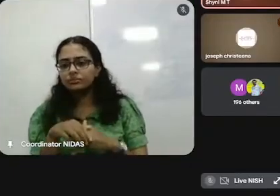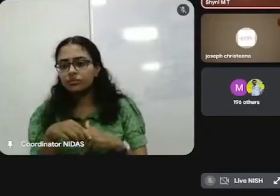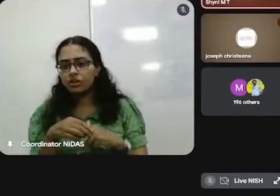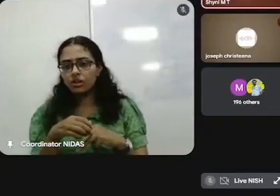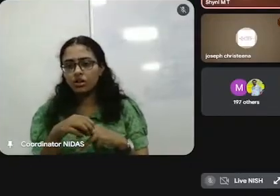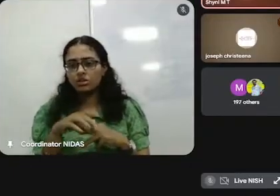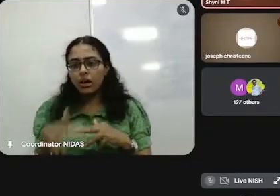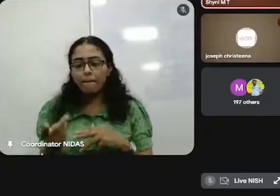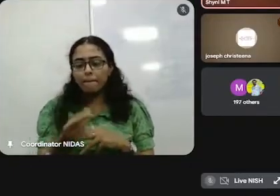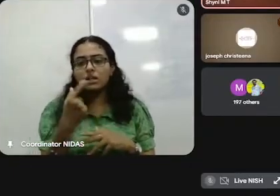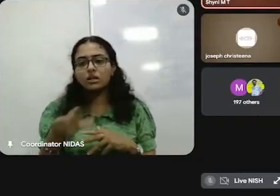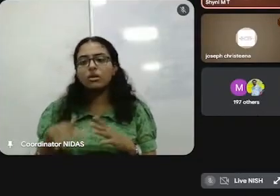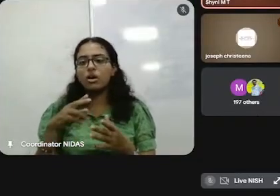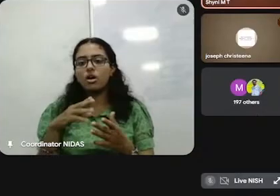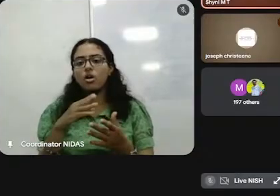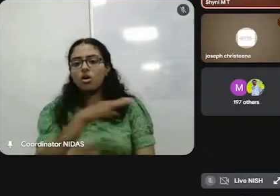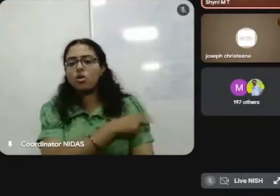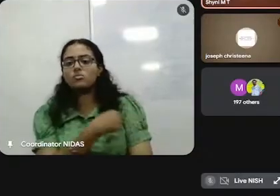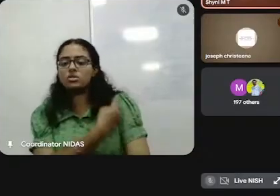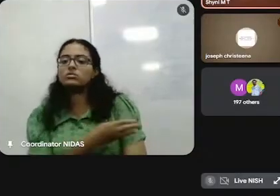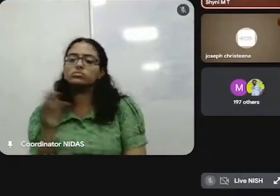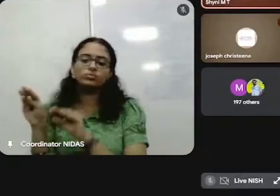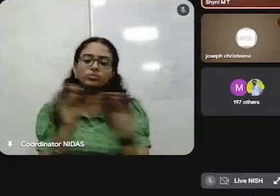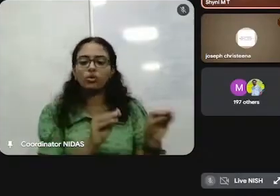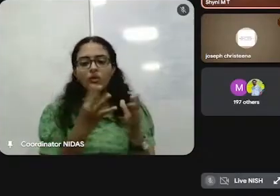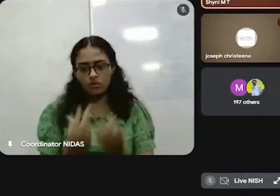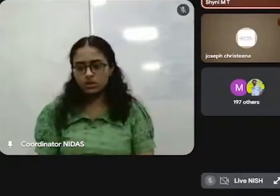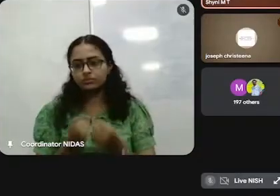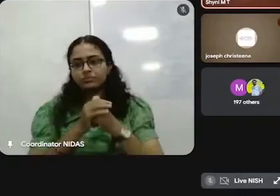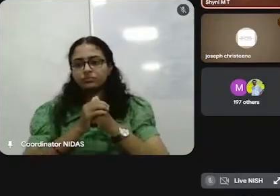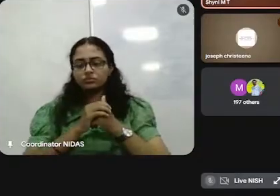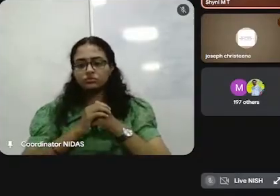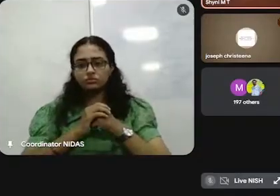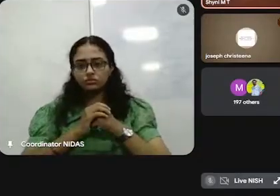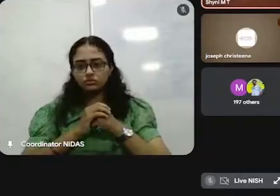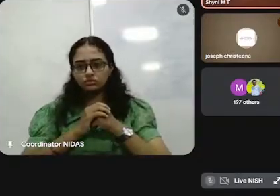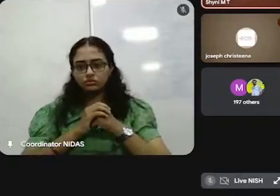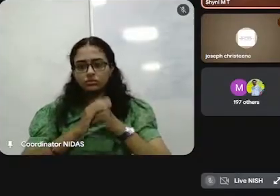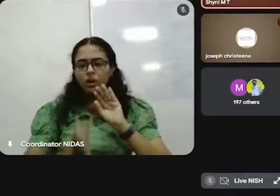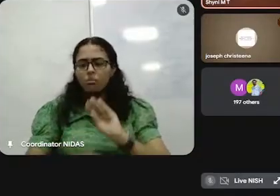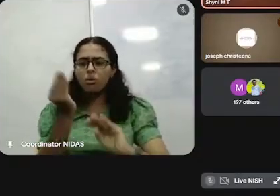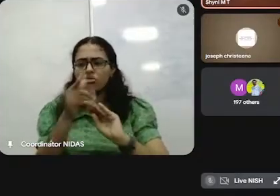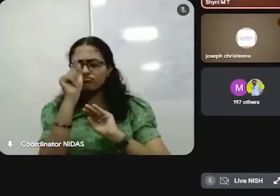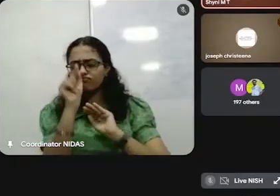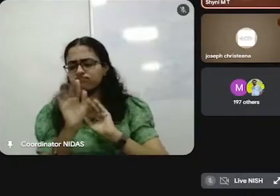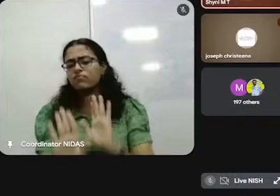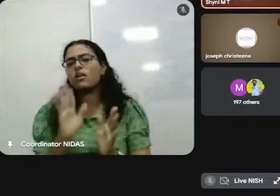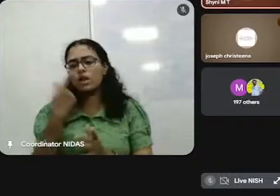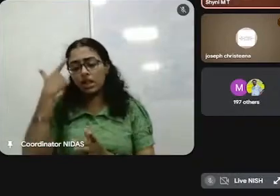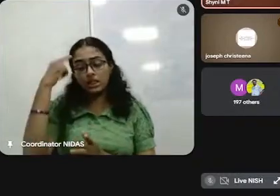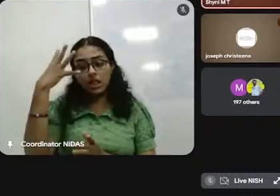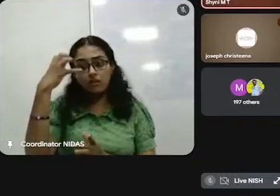പെട്ടെന്ന് നല്ലൊരു ഹോസ്പിറ്റലിലോട്ട് പോകേണ്ടതാണ്. ഈ മിക്കവാറും ഈ സിംറ്റംസ് ഒക്കെയാണ് കാണുന്നത്. മിക്കവാറും തലവേദനയാണ് കൂടുതലായിട്ടും